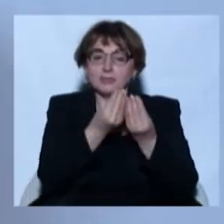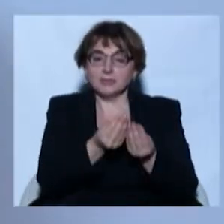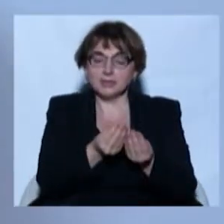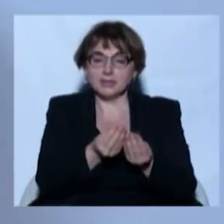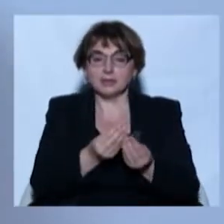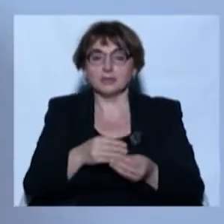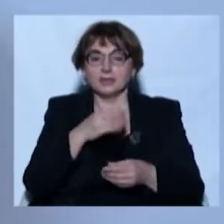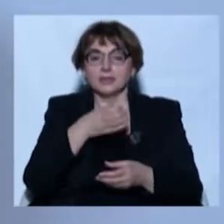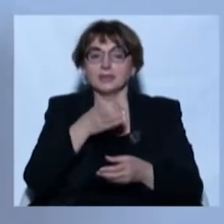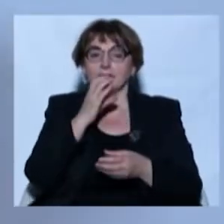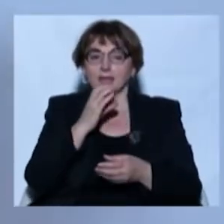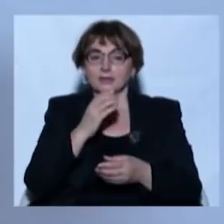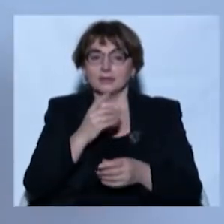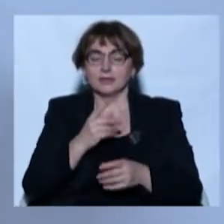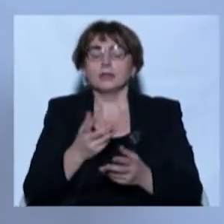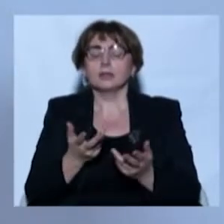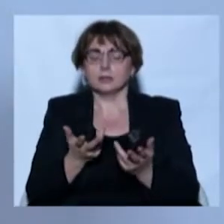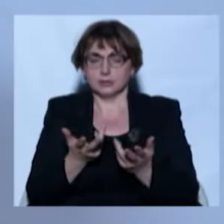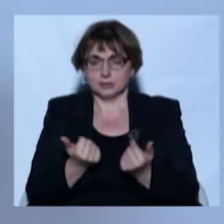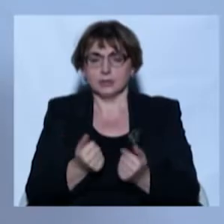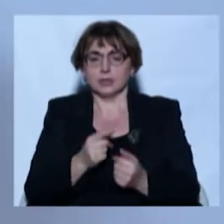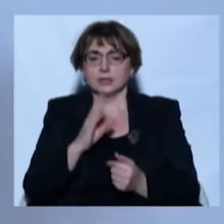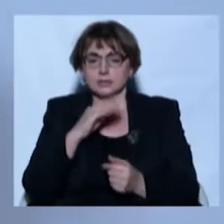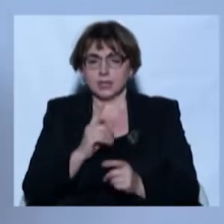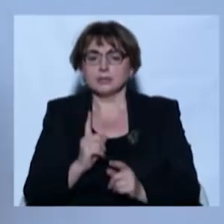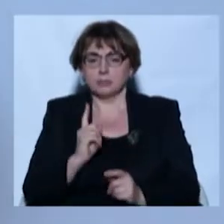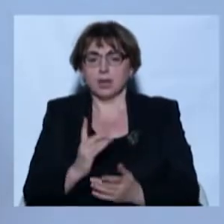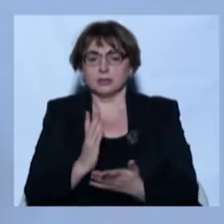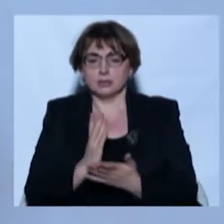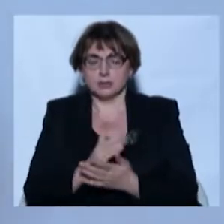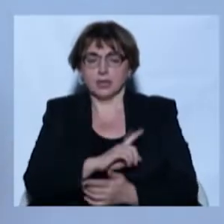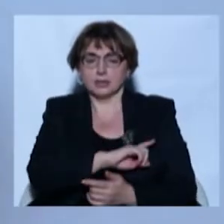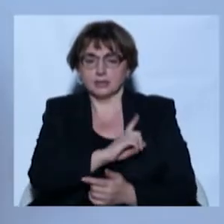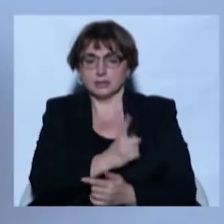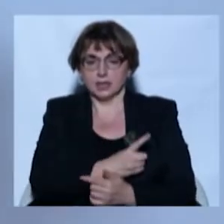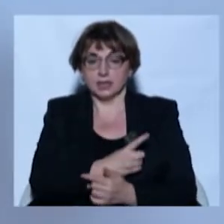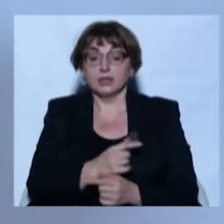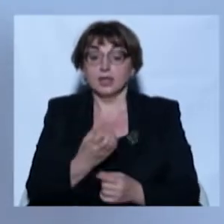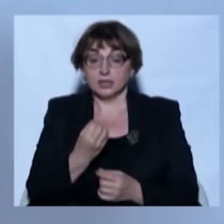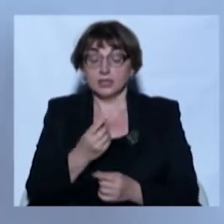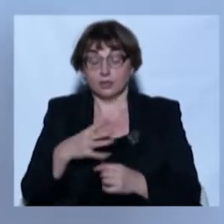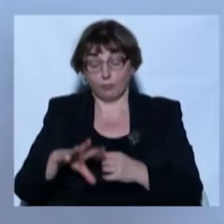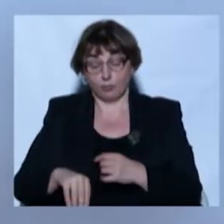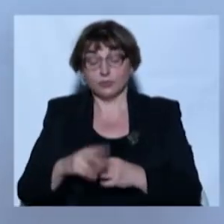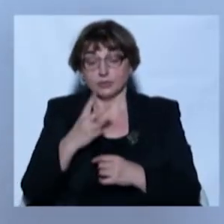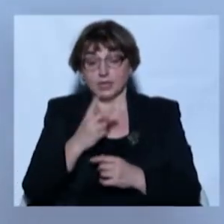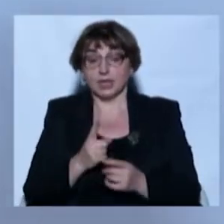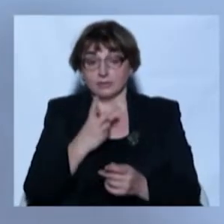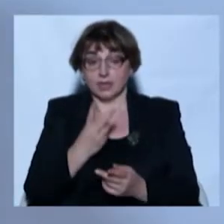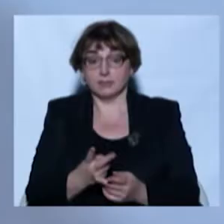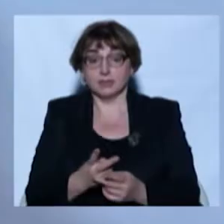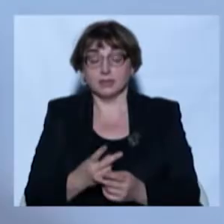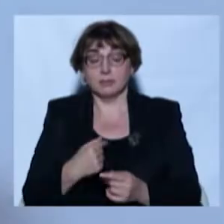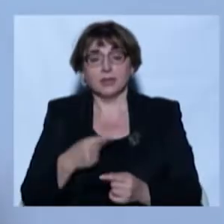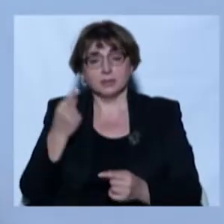დაალევინებ. წყალს მართლაც აქვს ძალა და გაკვეთილის ბოლოს თქვენ კიდევ ერთხელ დარწმუნდებით ამაში. მანამდე